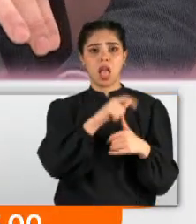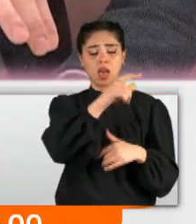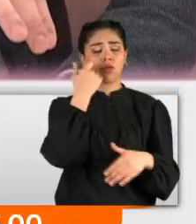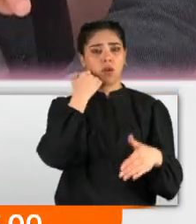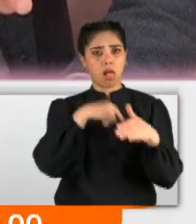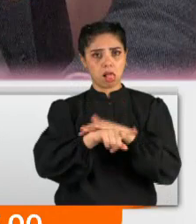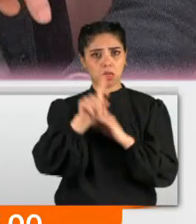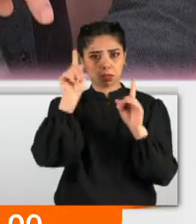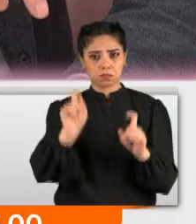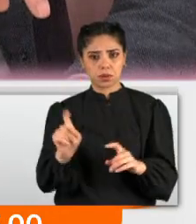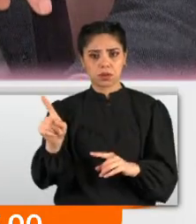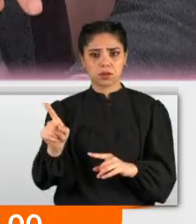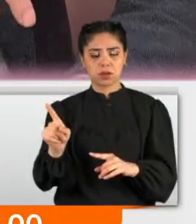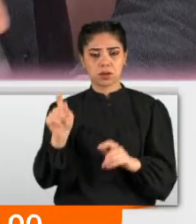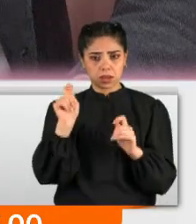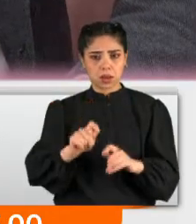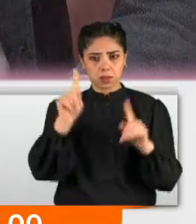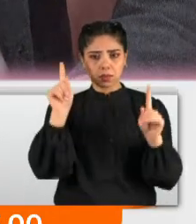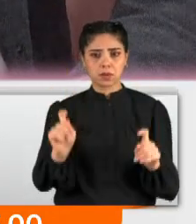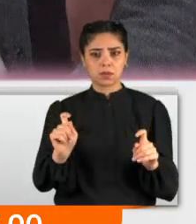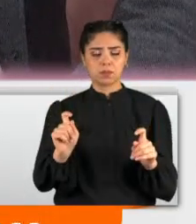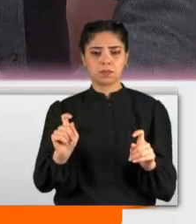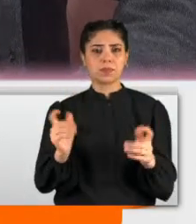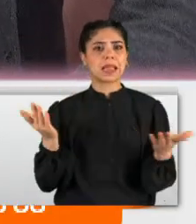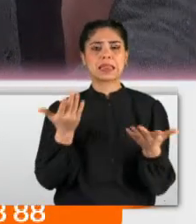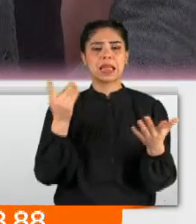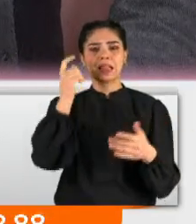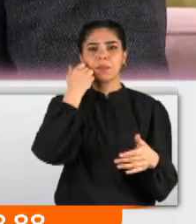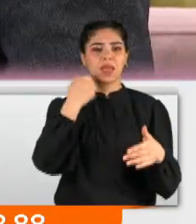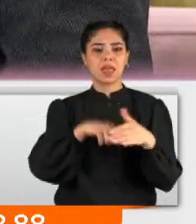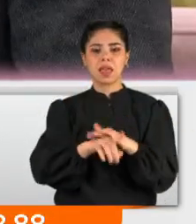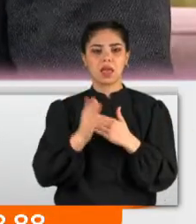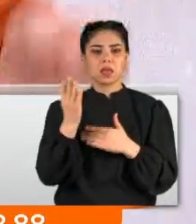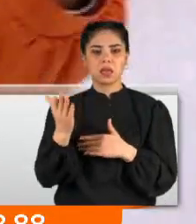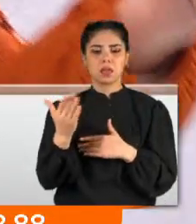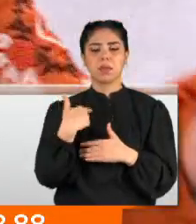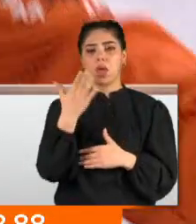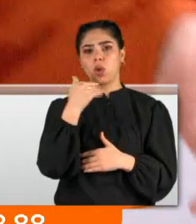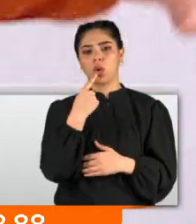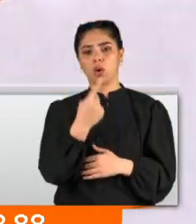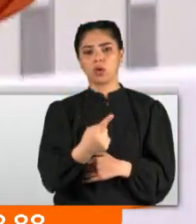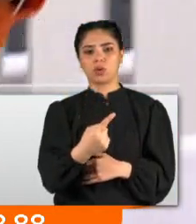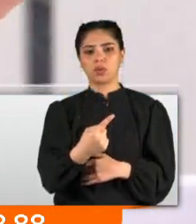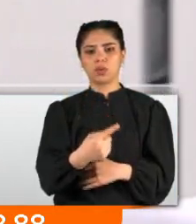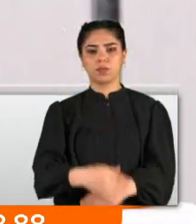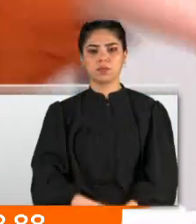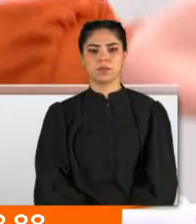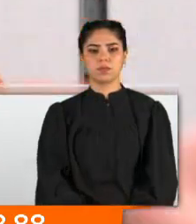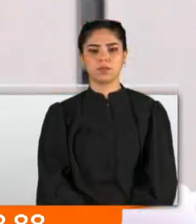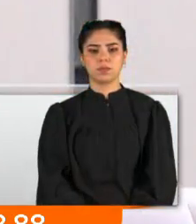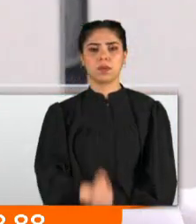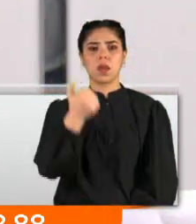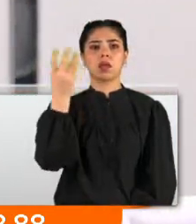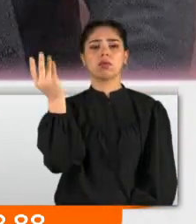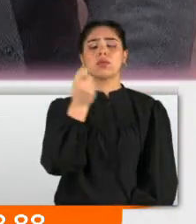mi? Ettiniz mi derken hangi tür bir ihanet? Hangi türlü ihanet oluyor? Ben yok diyorum. Tek ayağının üstünde şöyle 60 tane